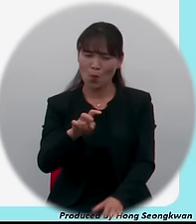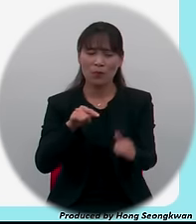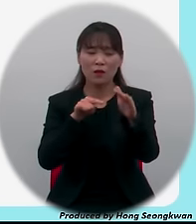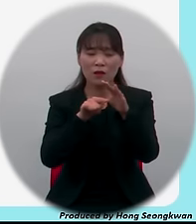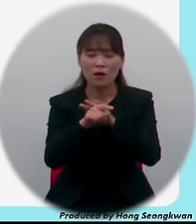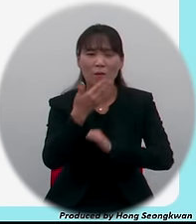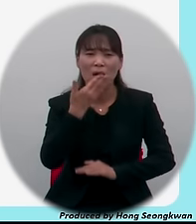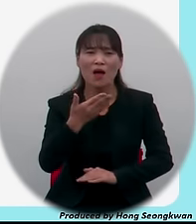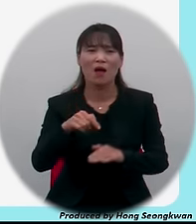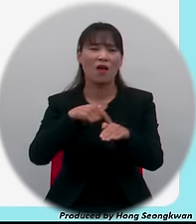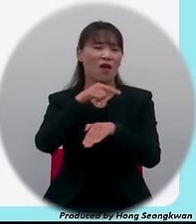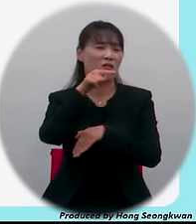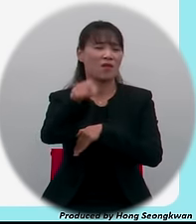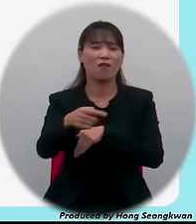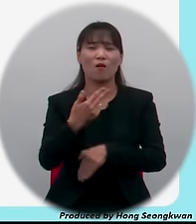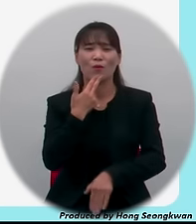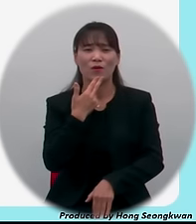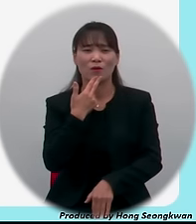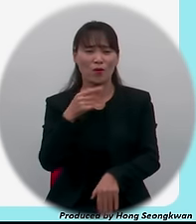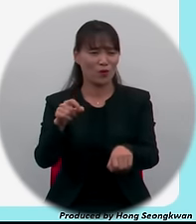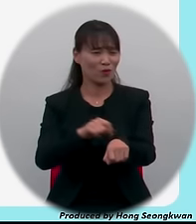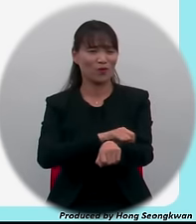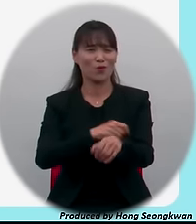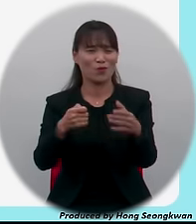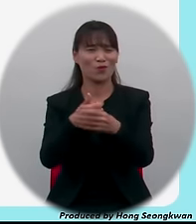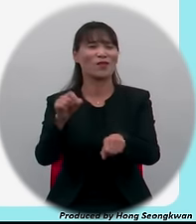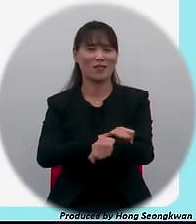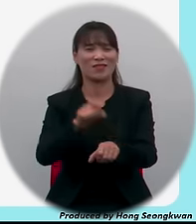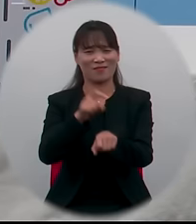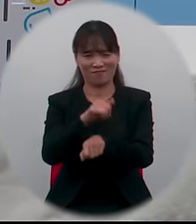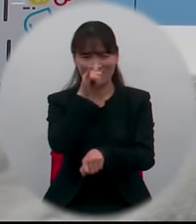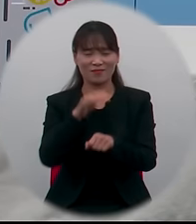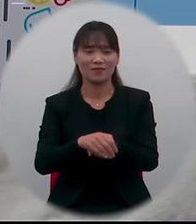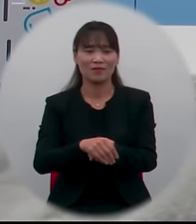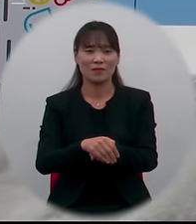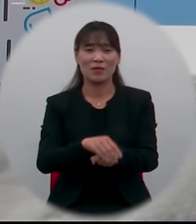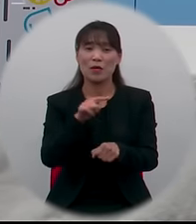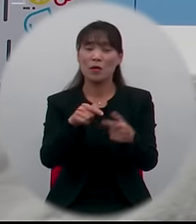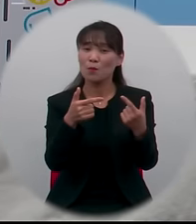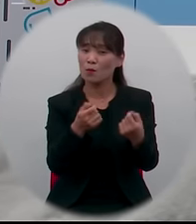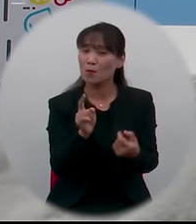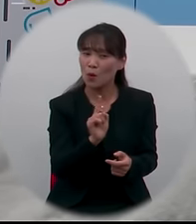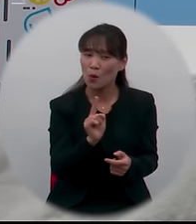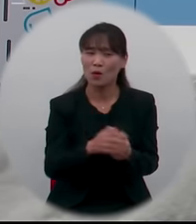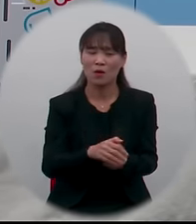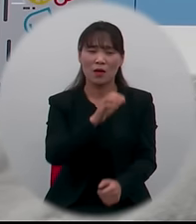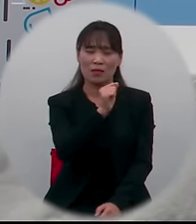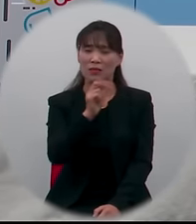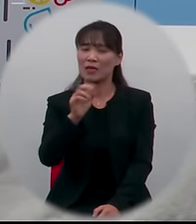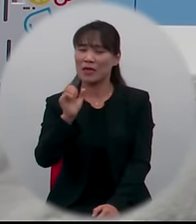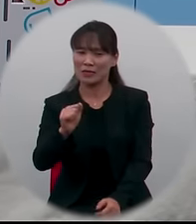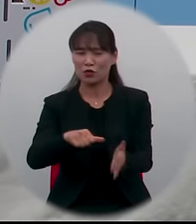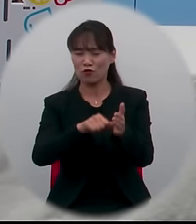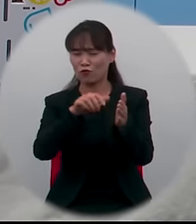입구는 있는데 출구가 없는 그런 독특한 문화라고 할 수 있겠습니다 자 소폼 이라함은 SNS